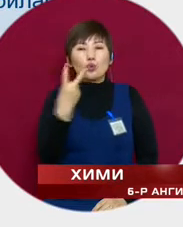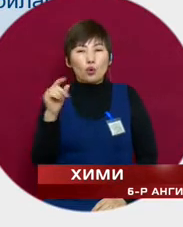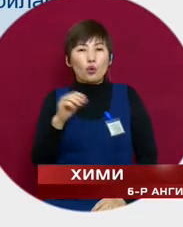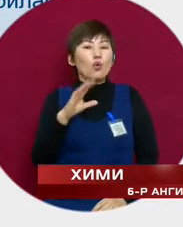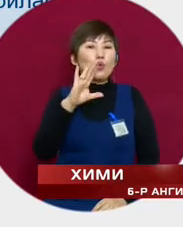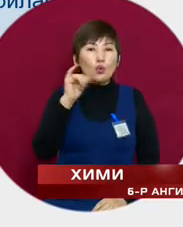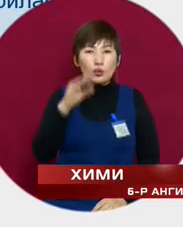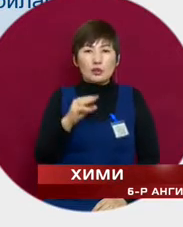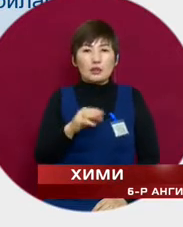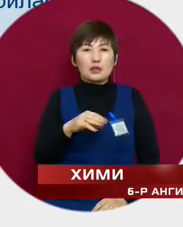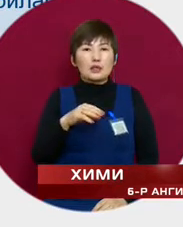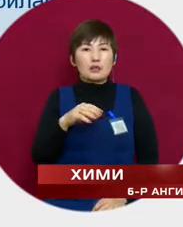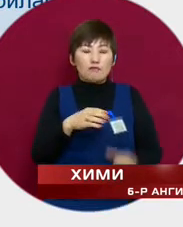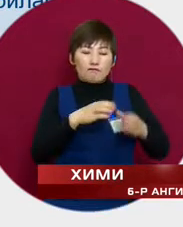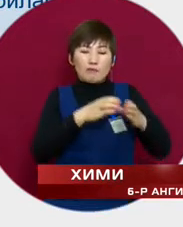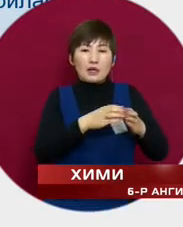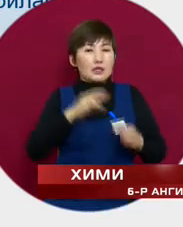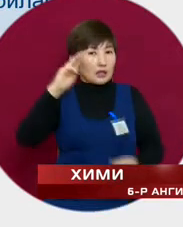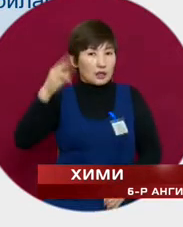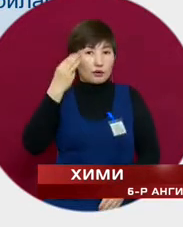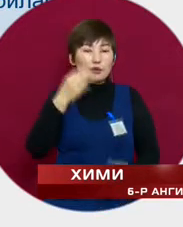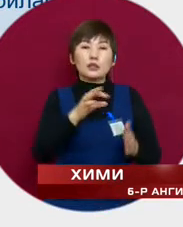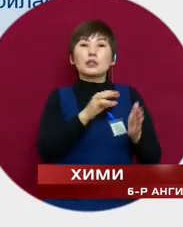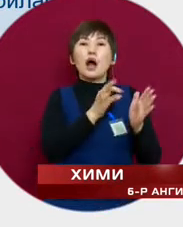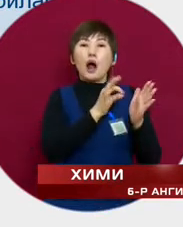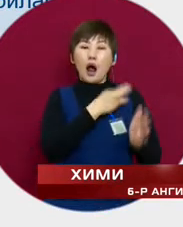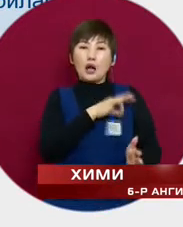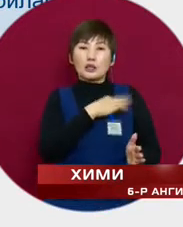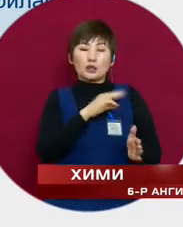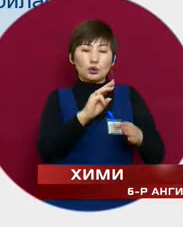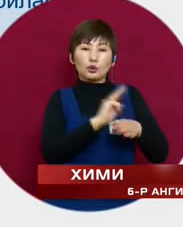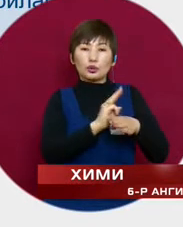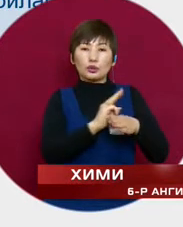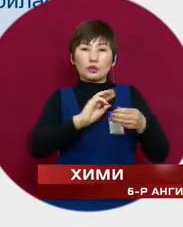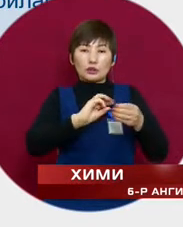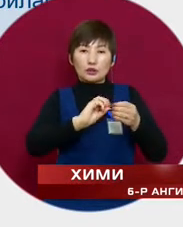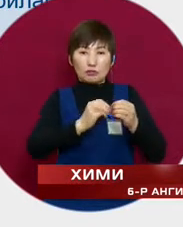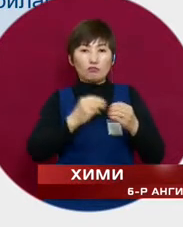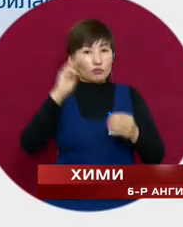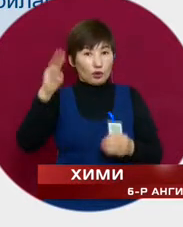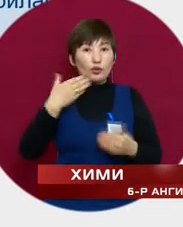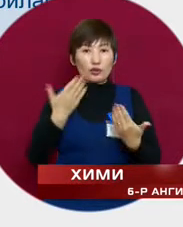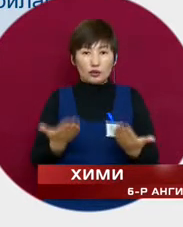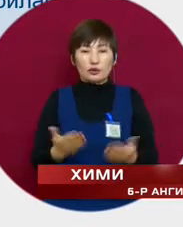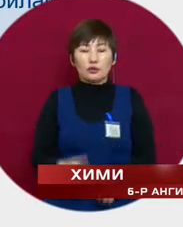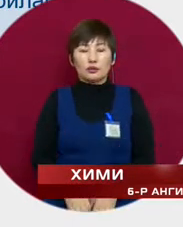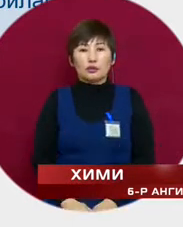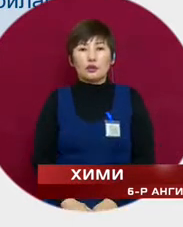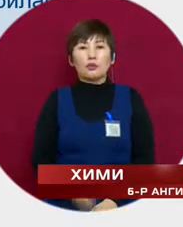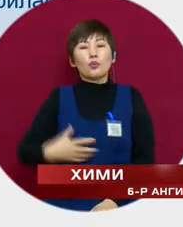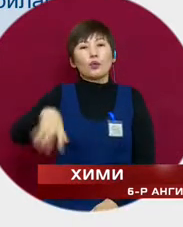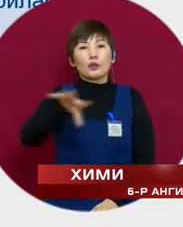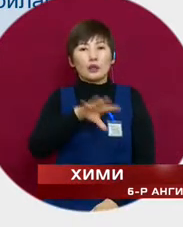орчинг, хүрэн байцааны илрүүлэгч ашиглан дуршилт хийж орчинг нь тодорхойлсон байгаа. За, тэгвэл